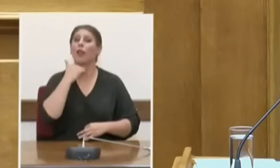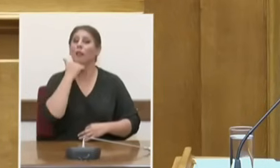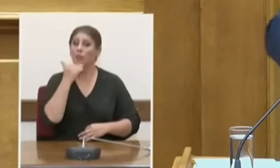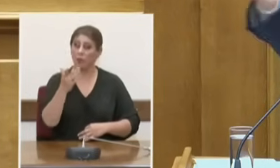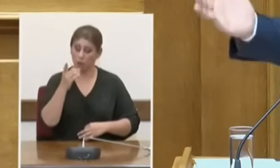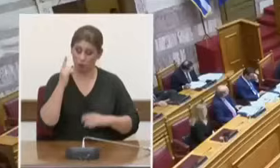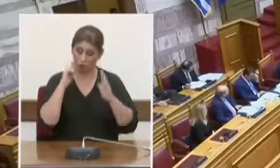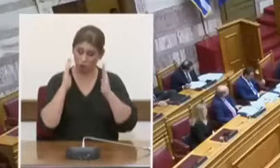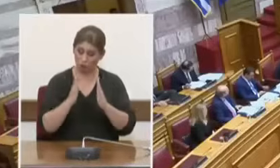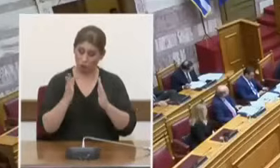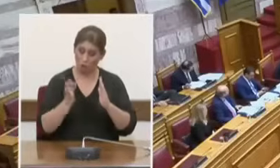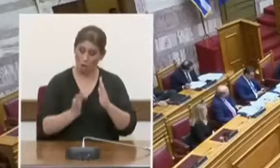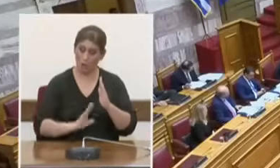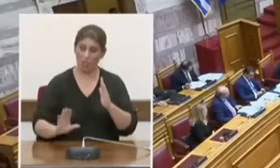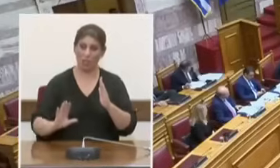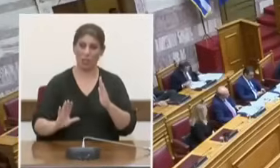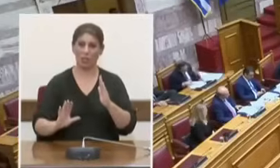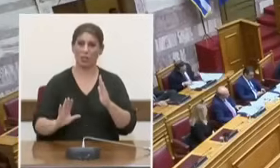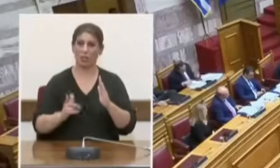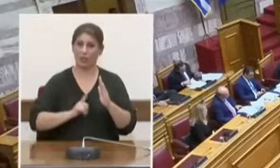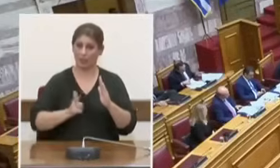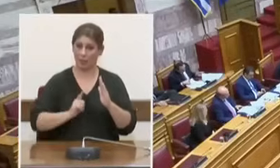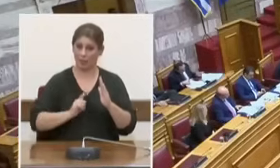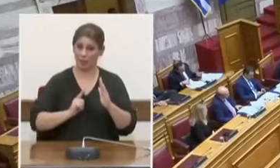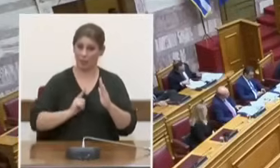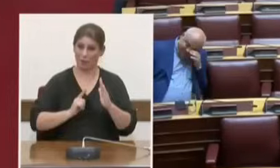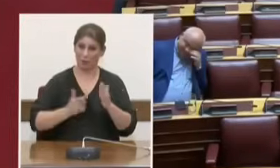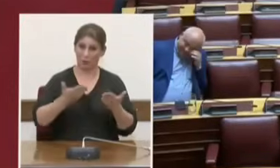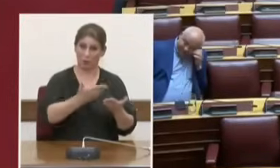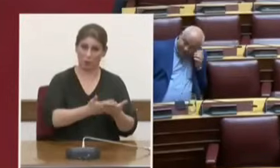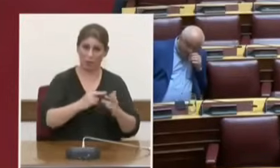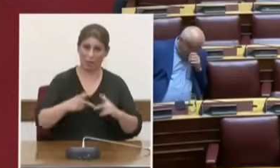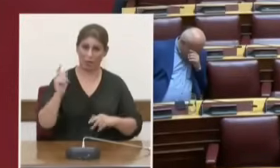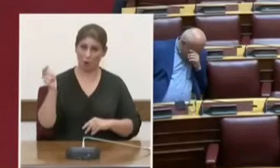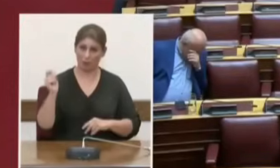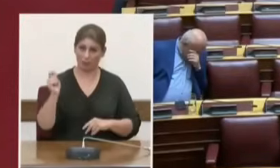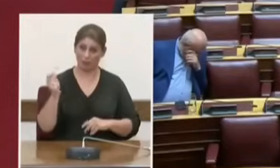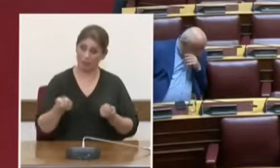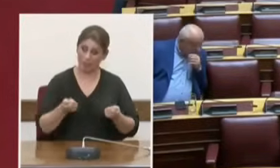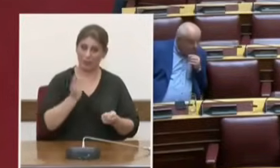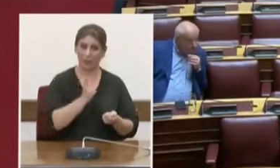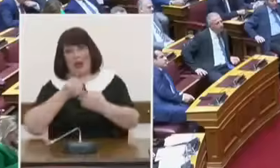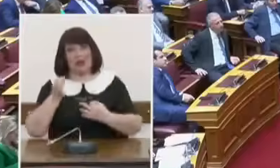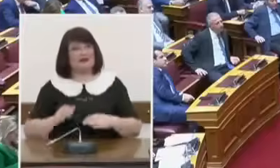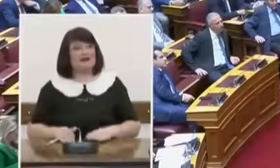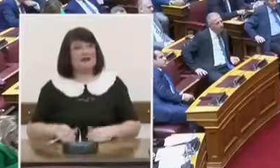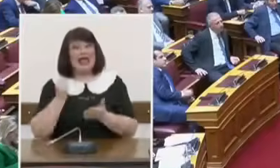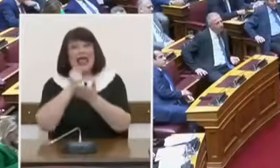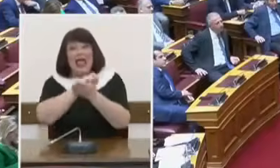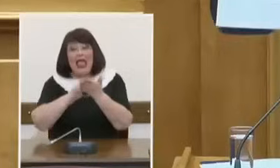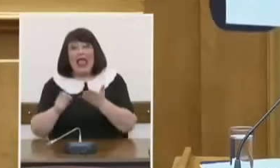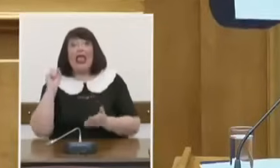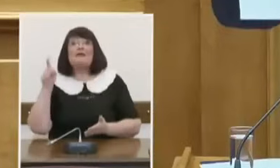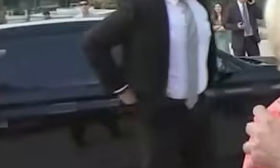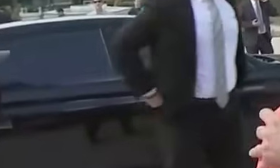σόφρονες και ορθολογιστές και περιμένετε την πρόταση της αντιπολίτευσης για να κάνετε κριτική? Πεδίο αντιπαράθεσης αποτέλεσε και η επιστολή του Πρωθυπουργού